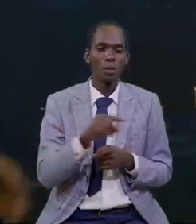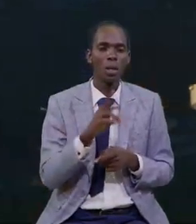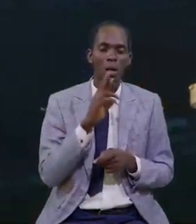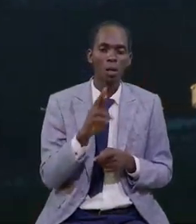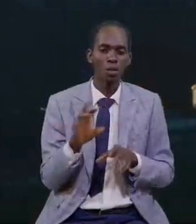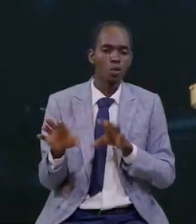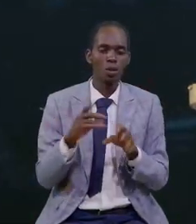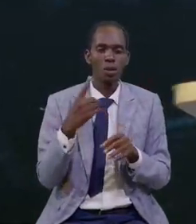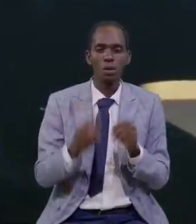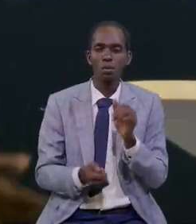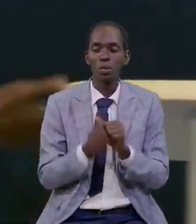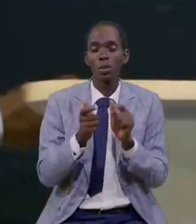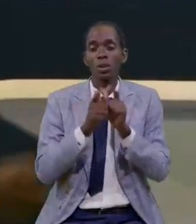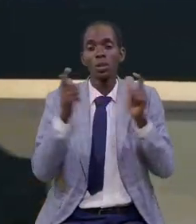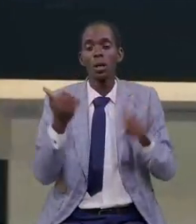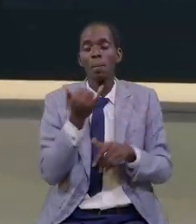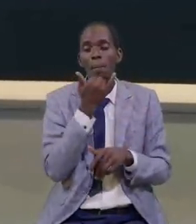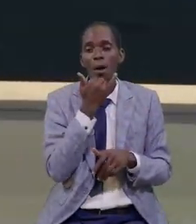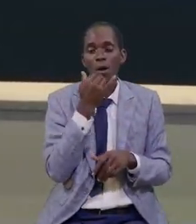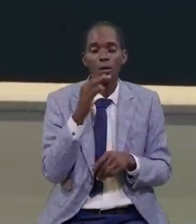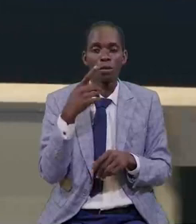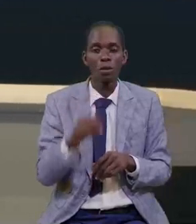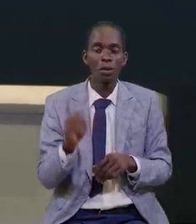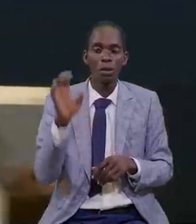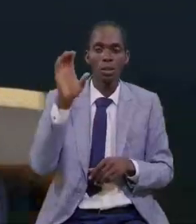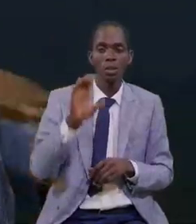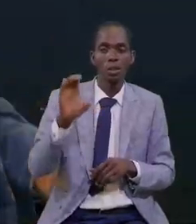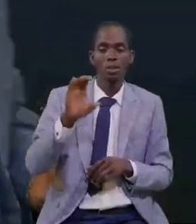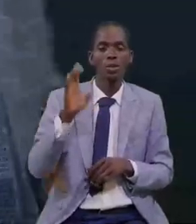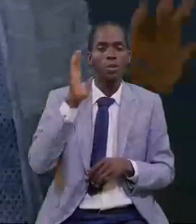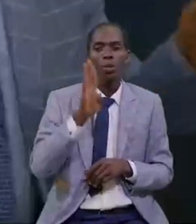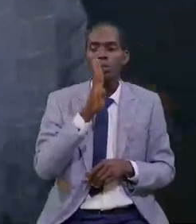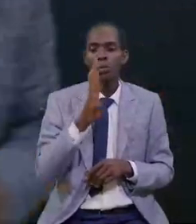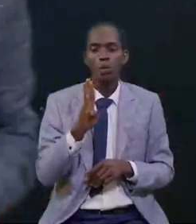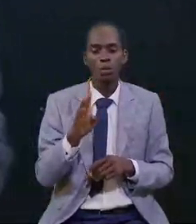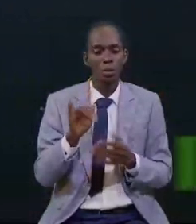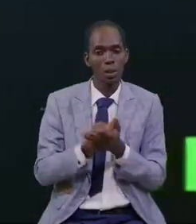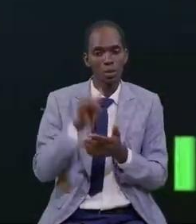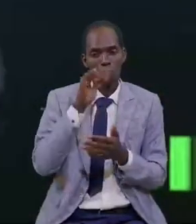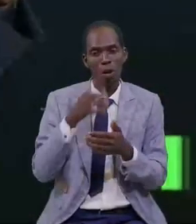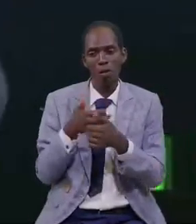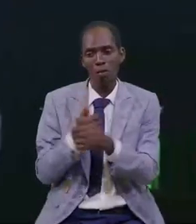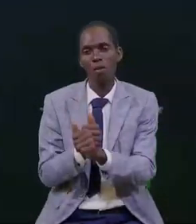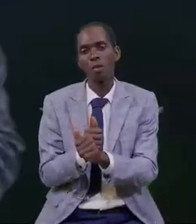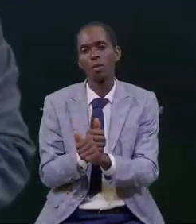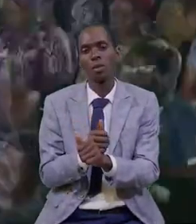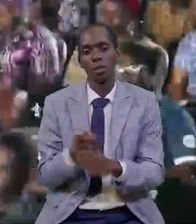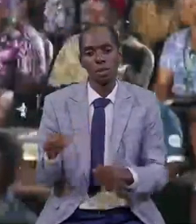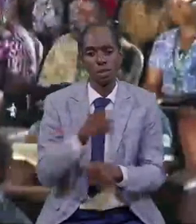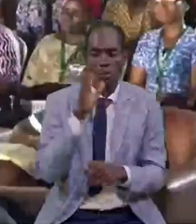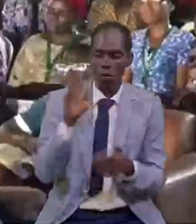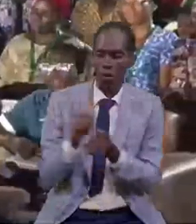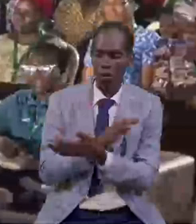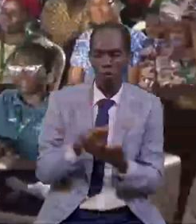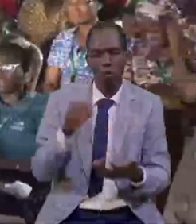siècle aurait été pour la femme de s'en aller aussi en les suivant ils vont la détruire mais tu vas